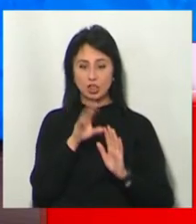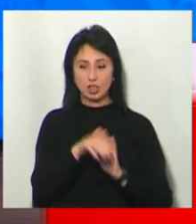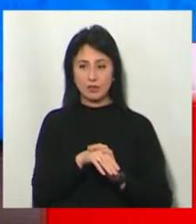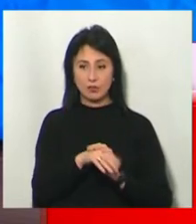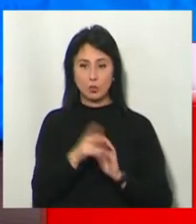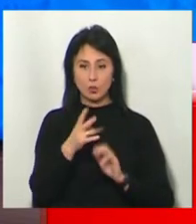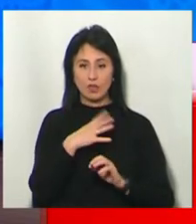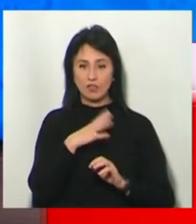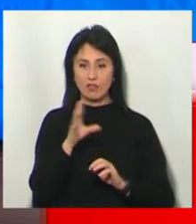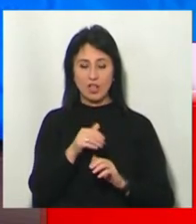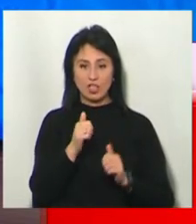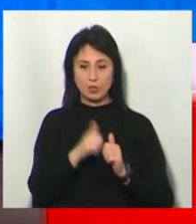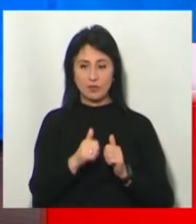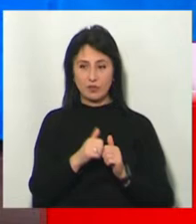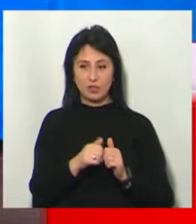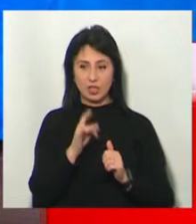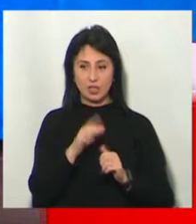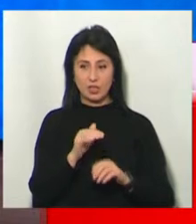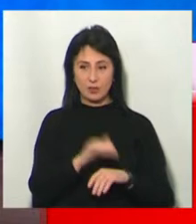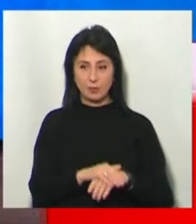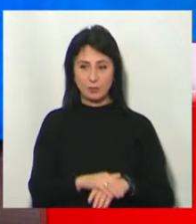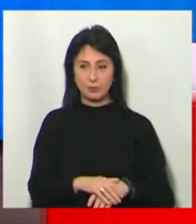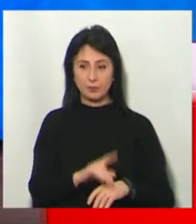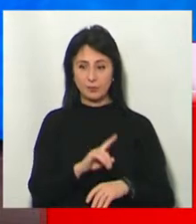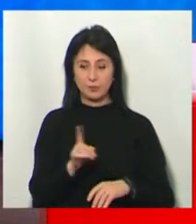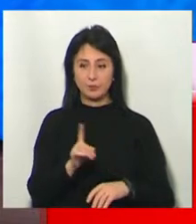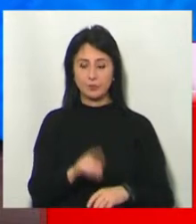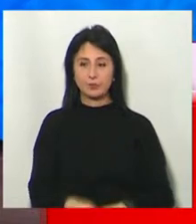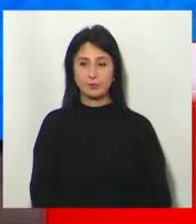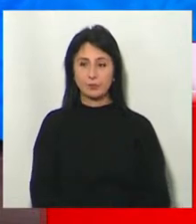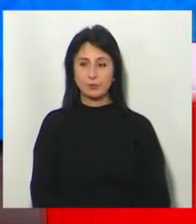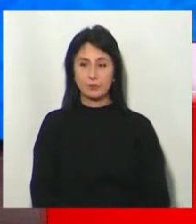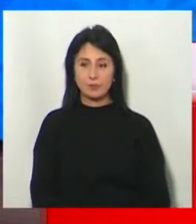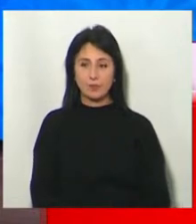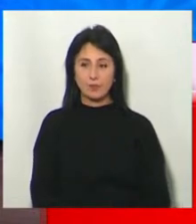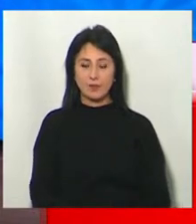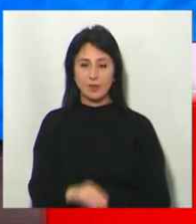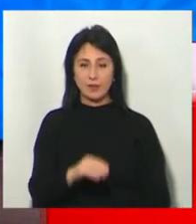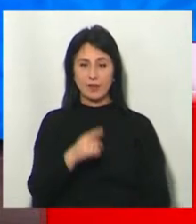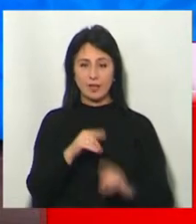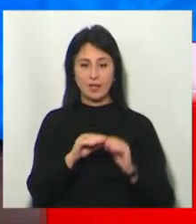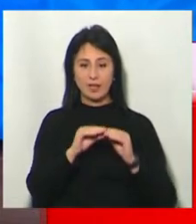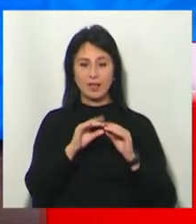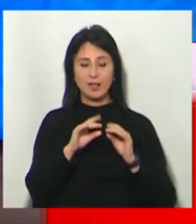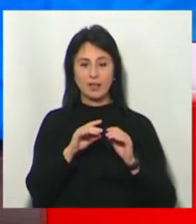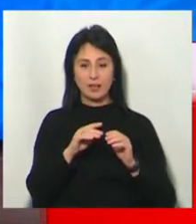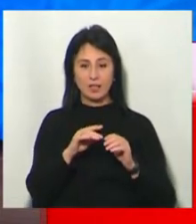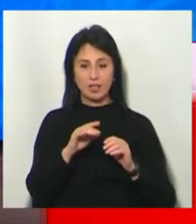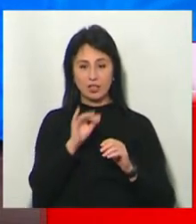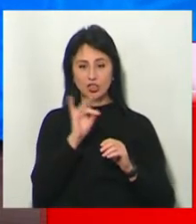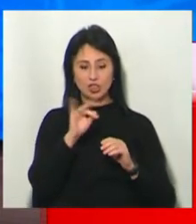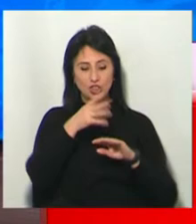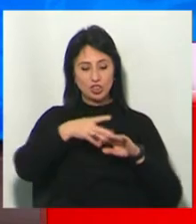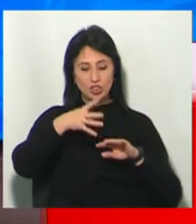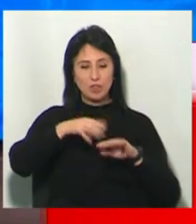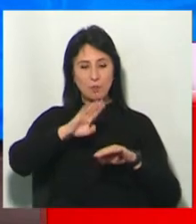ჩართვა უნდა იყოს ყველა შემთხვევაში, როგორც რისკ ფაქტორი გათვალისწინებული. Მაგრამ ჭლე ხორცის ჩართვა შეტევათა შორის